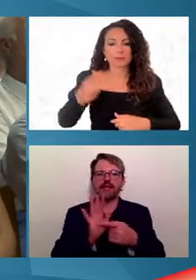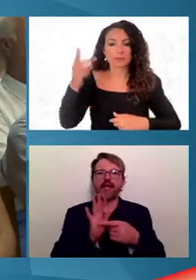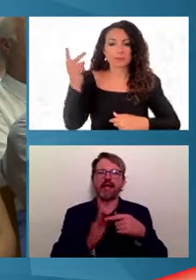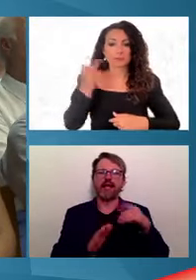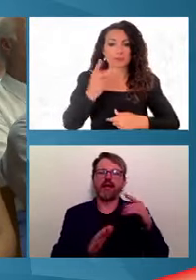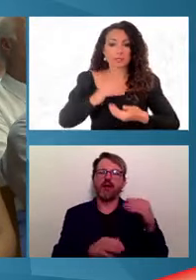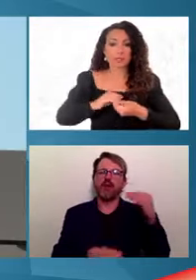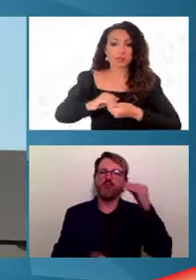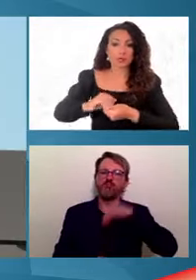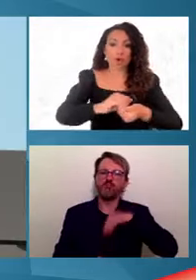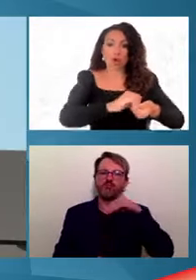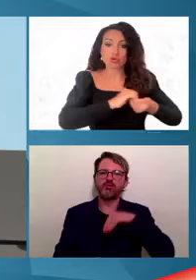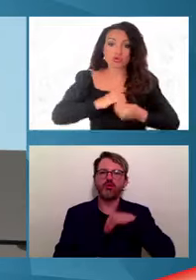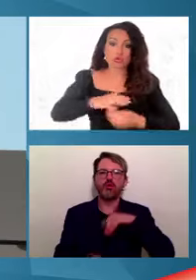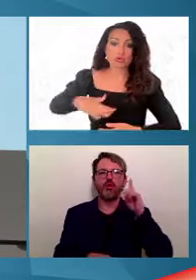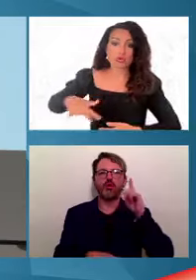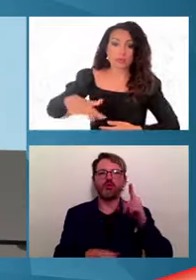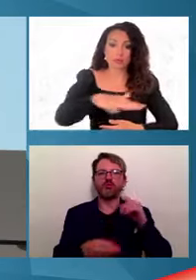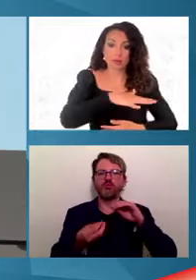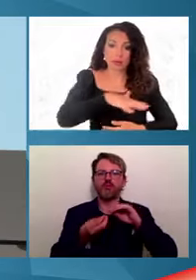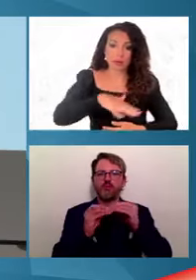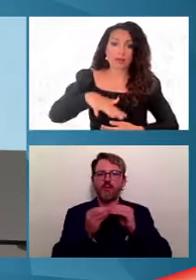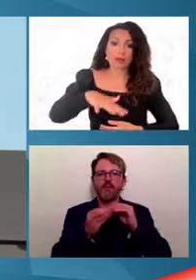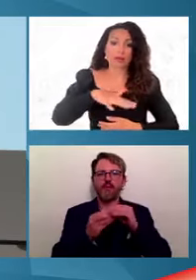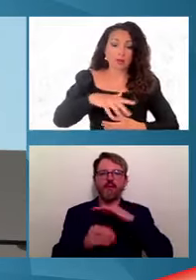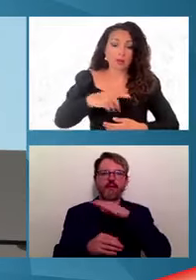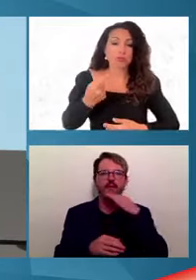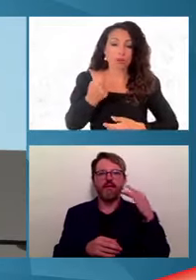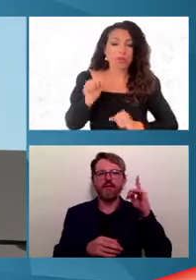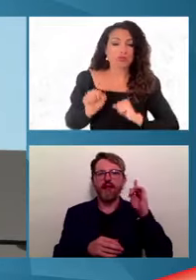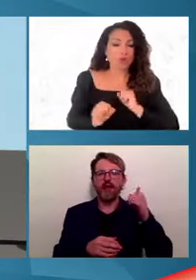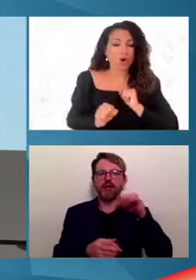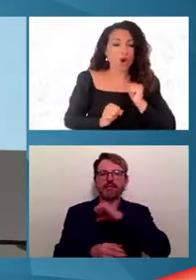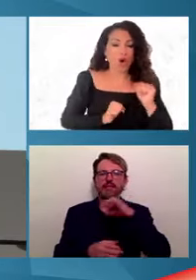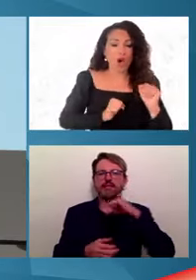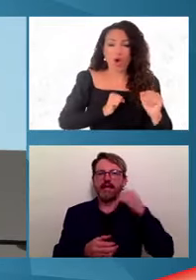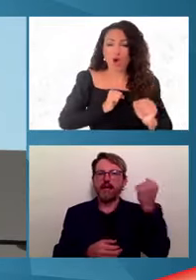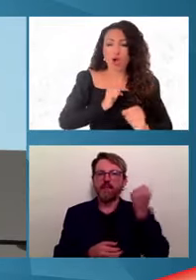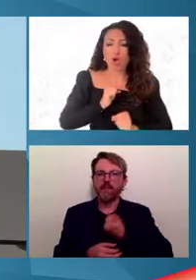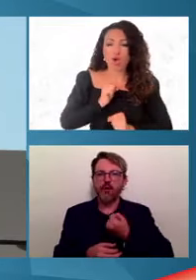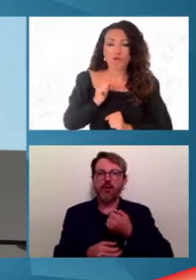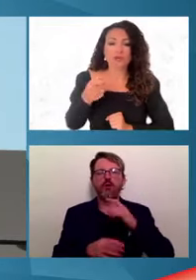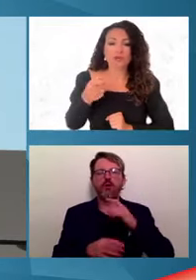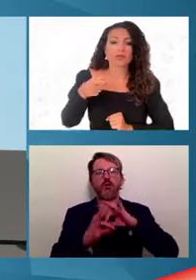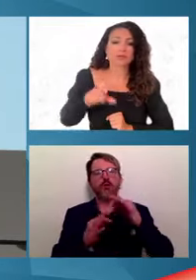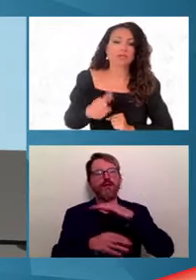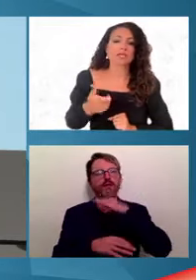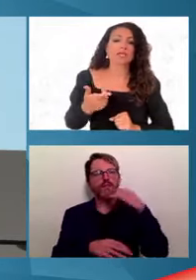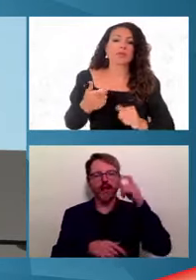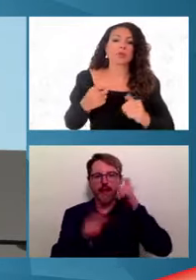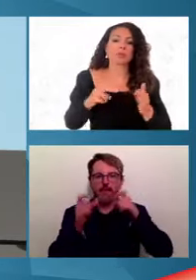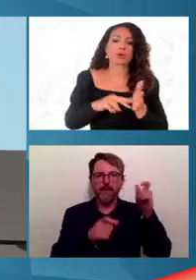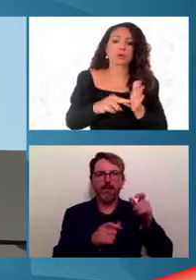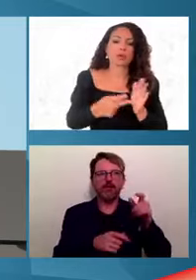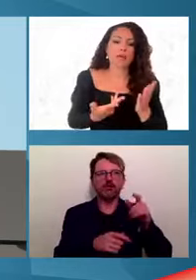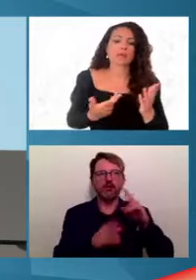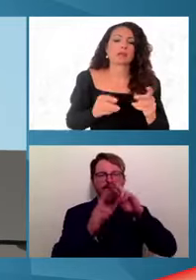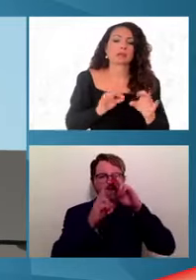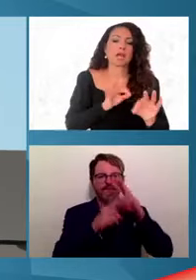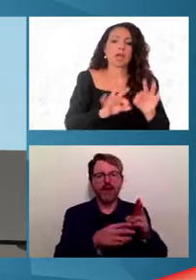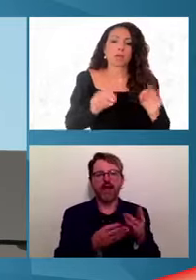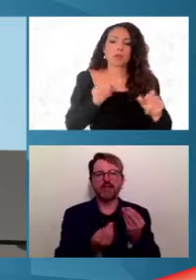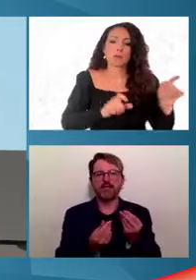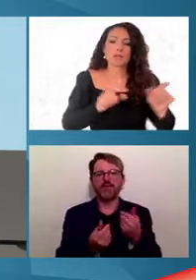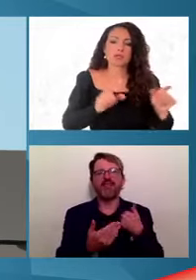psychologischen, psychischen Probleme, die da sind, die vielen Suizide, die vielen Menschen, die sich zurückgelassen fühlen. Deshalb wünsche ich mir, dass es uns gelingt, auch